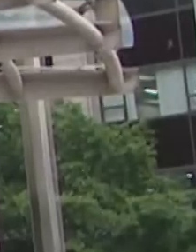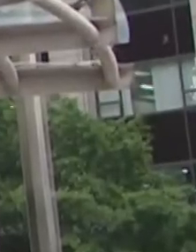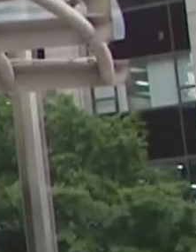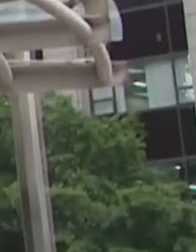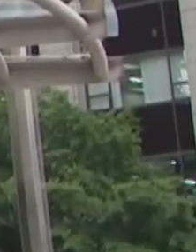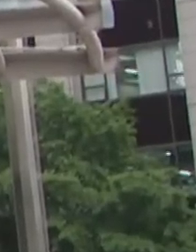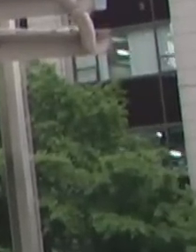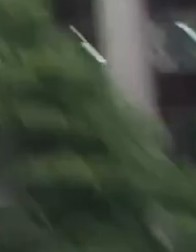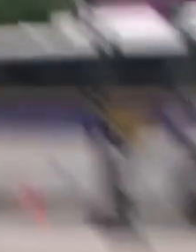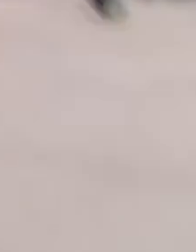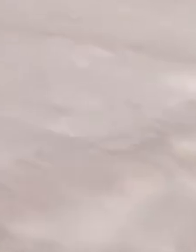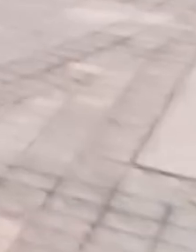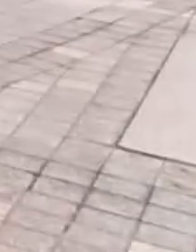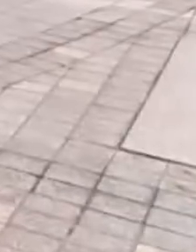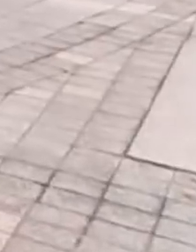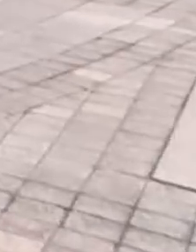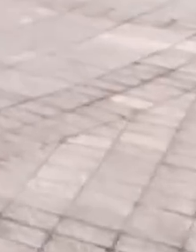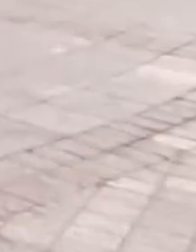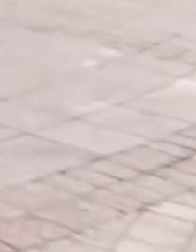오픈